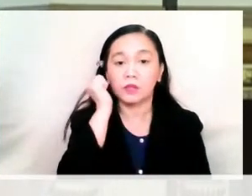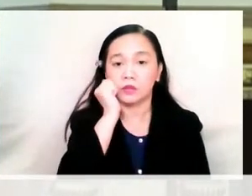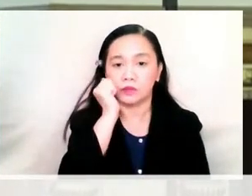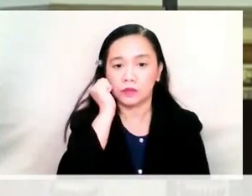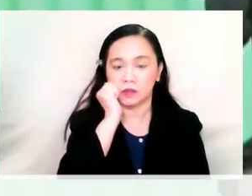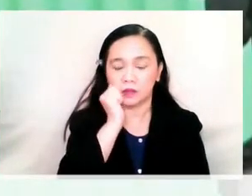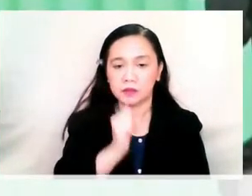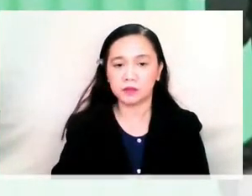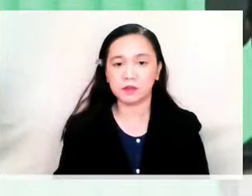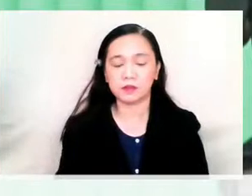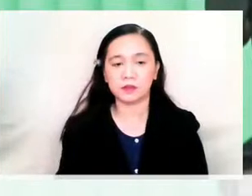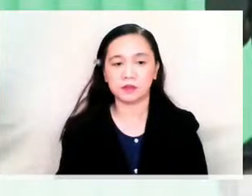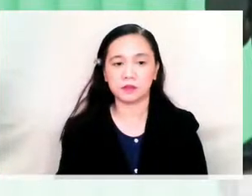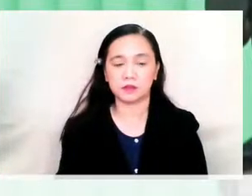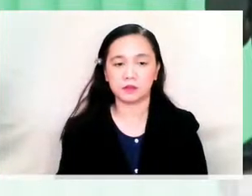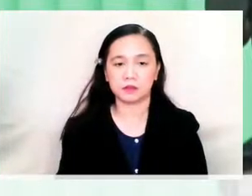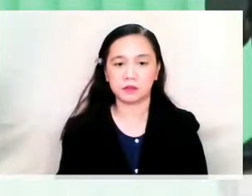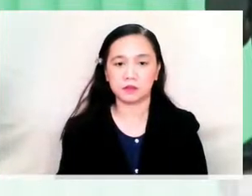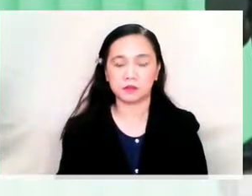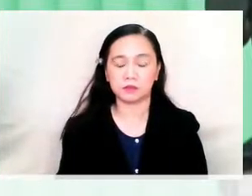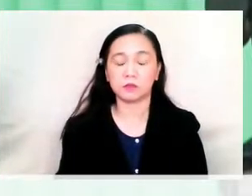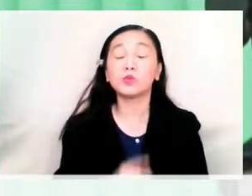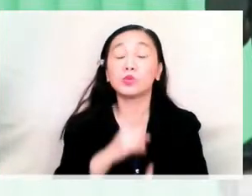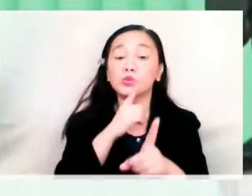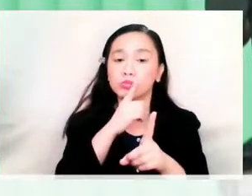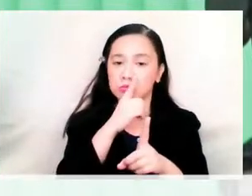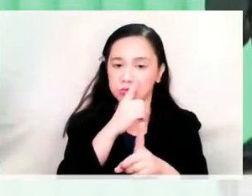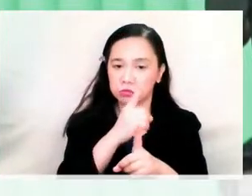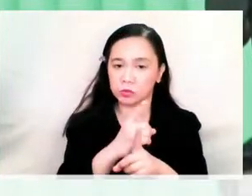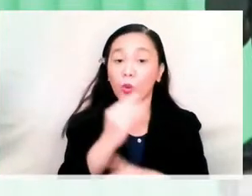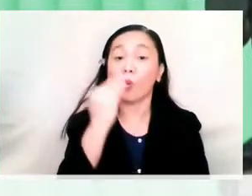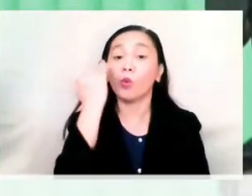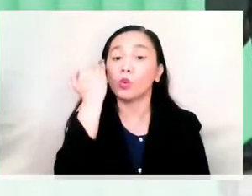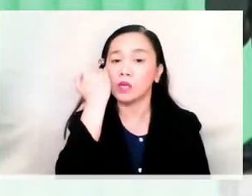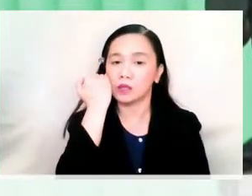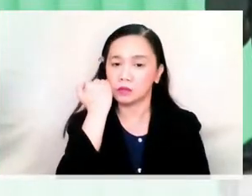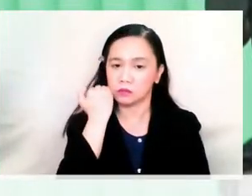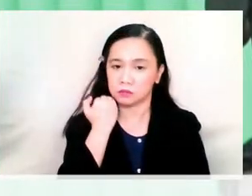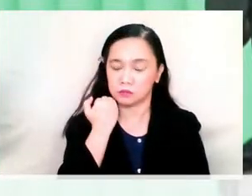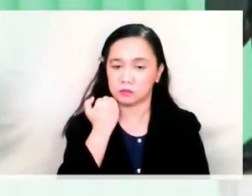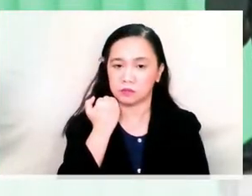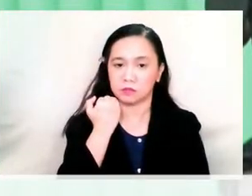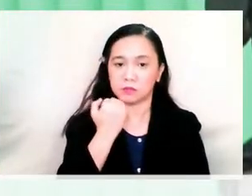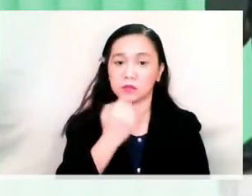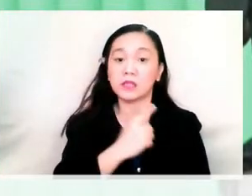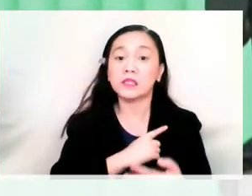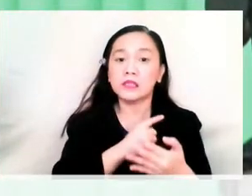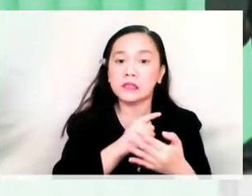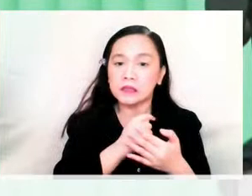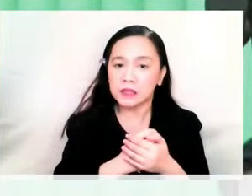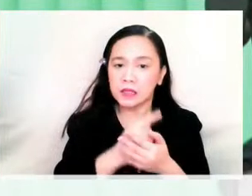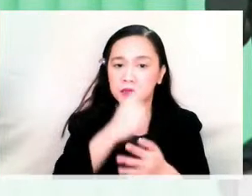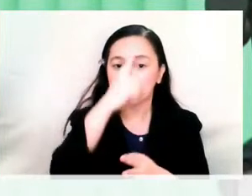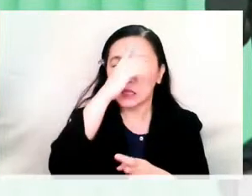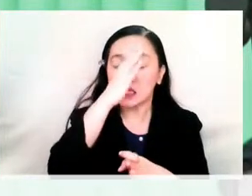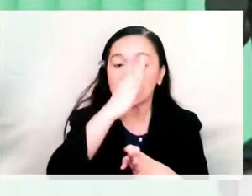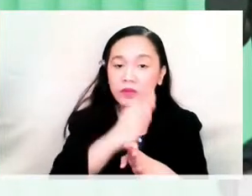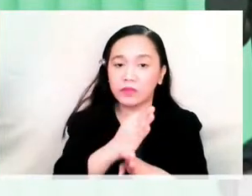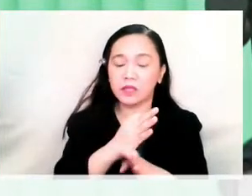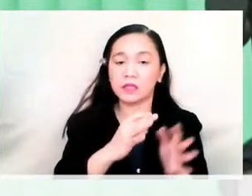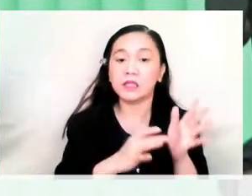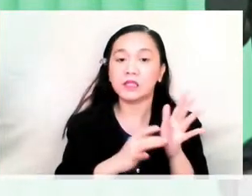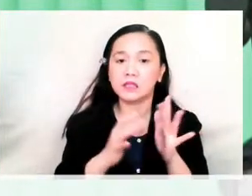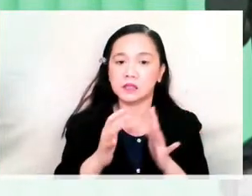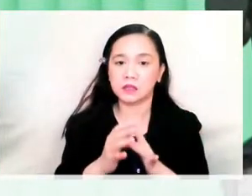Talagang kulang ang pananalig nila sa kanya. Pinukaw nila si Jesus na